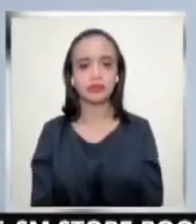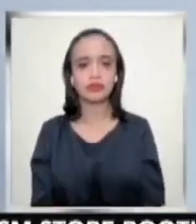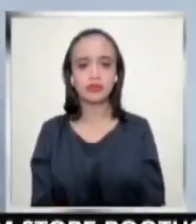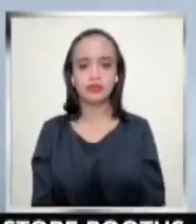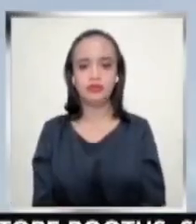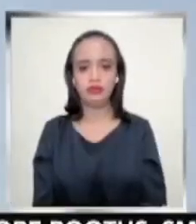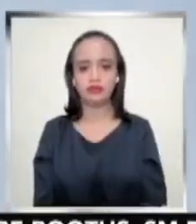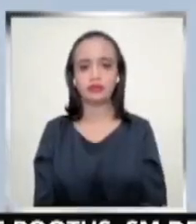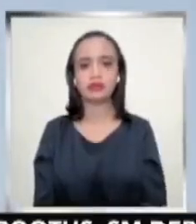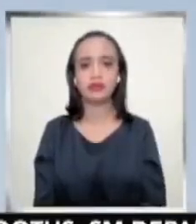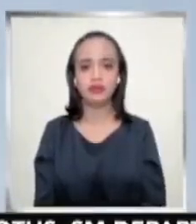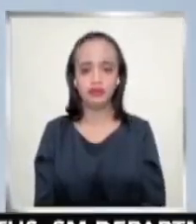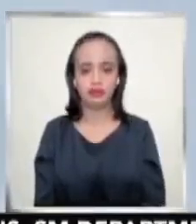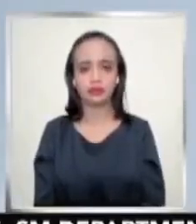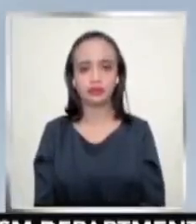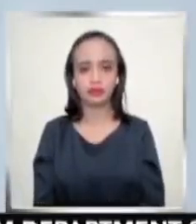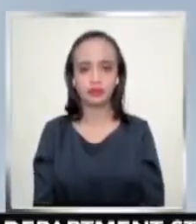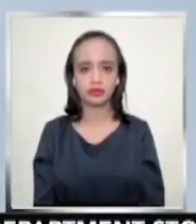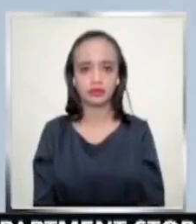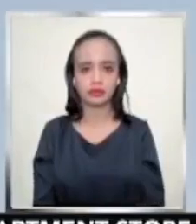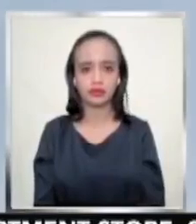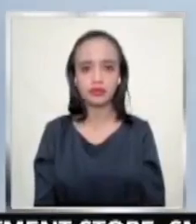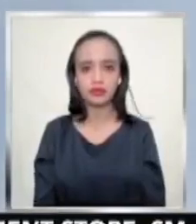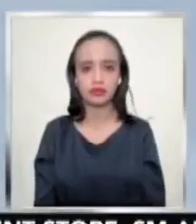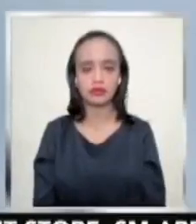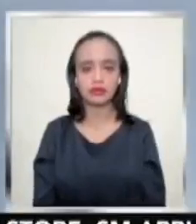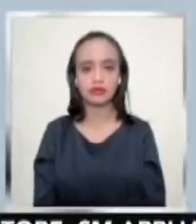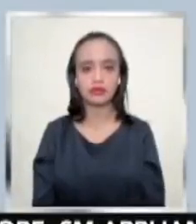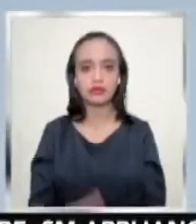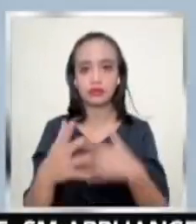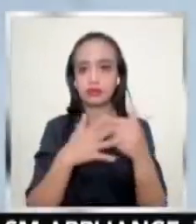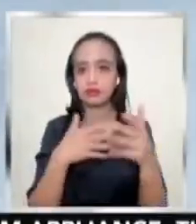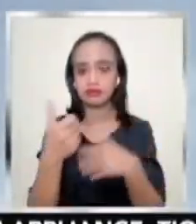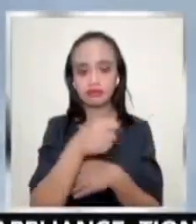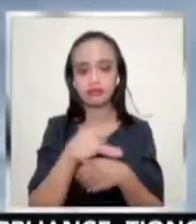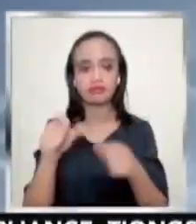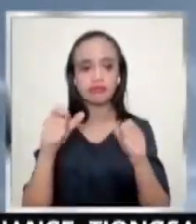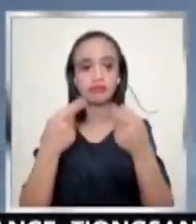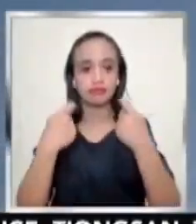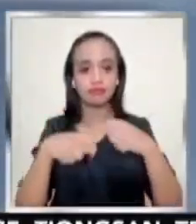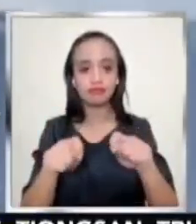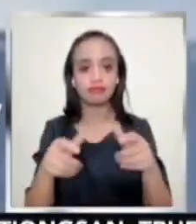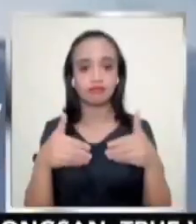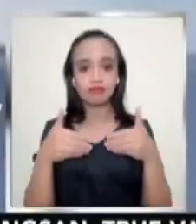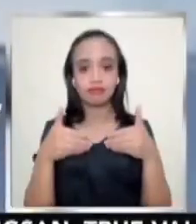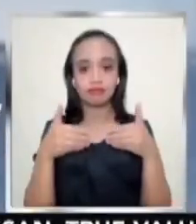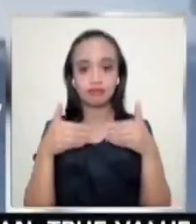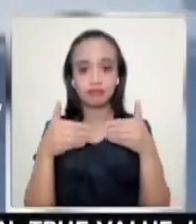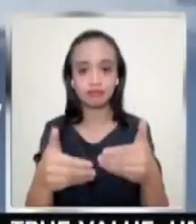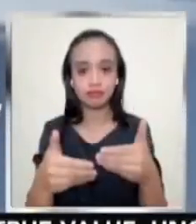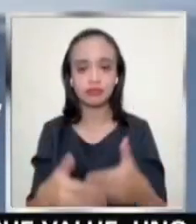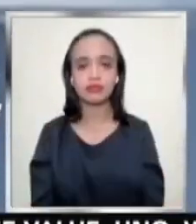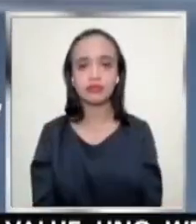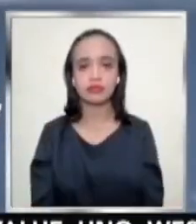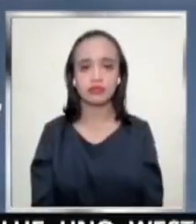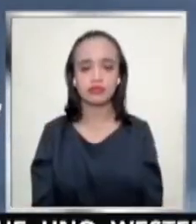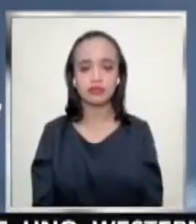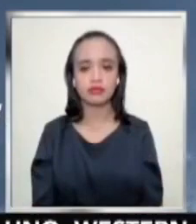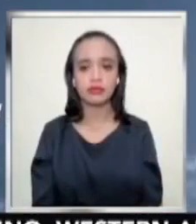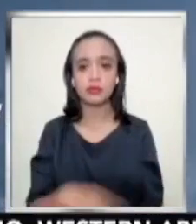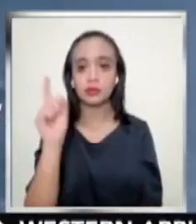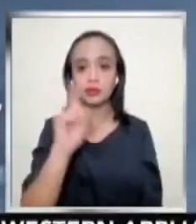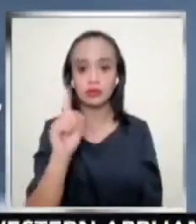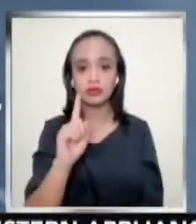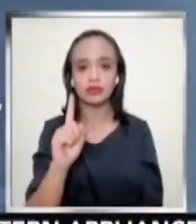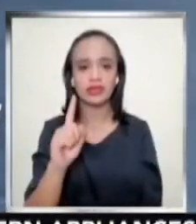Gaston anumang araw ay susubukang ituloy na rin ang naun jaming resupply mission sa